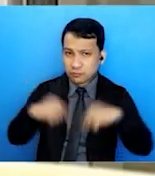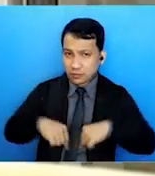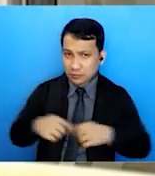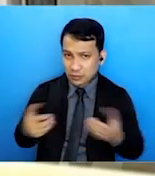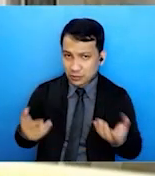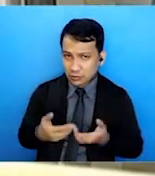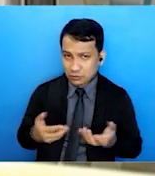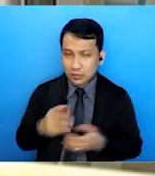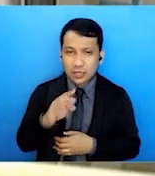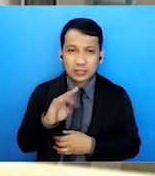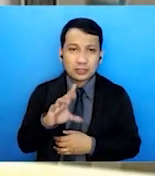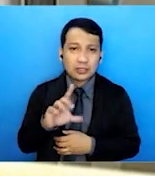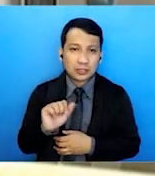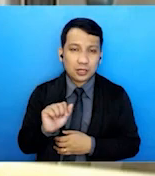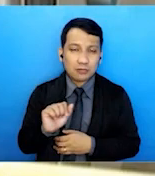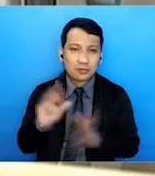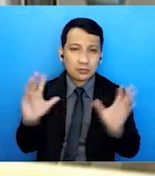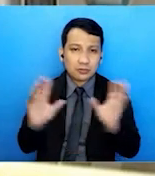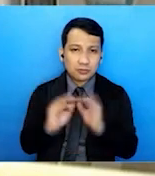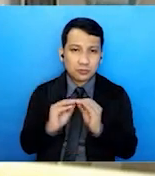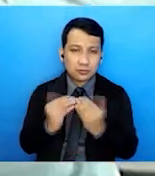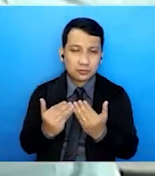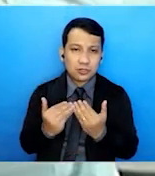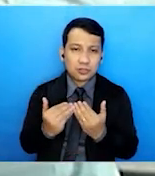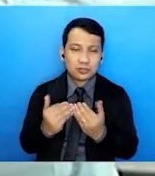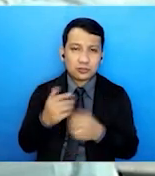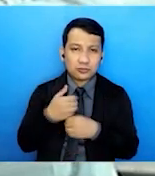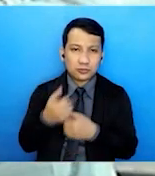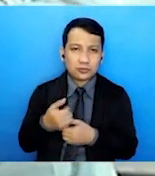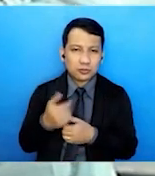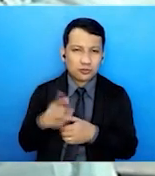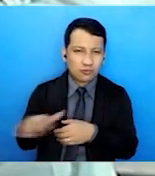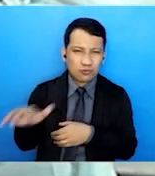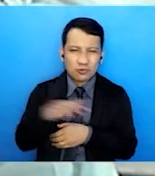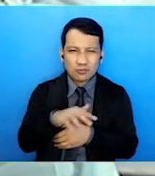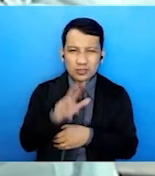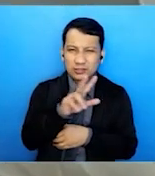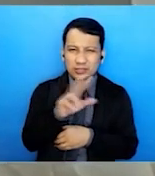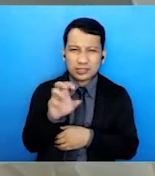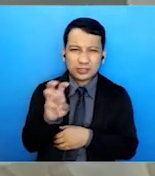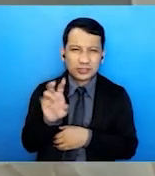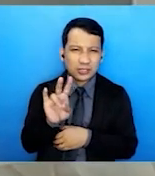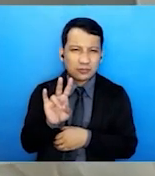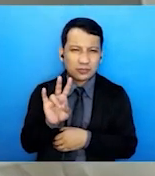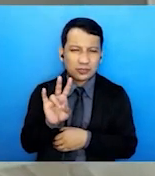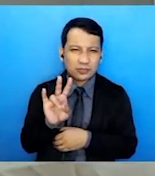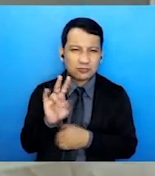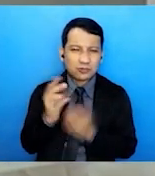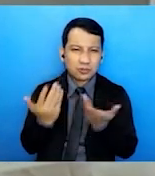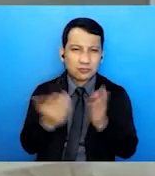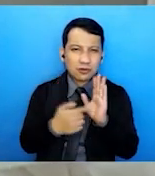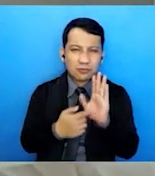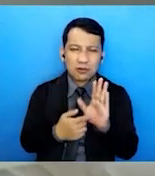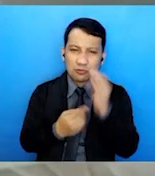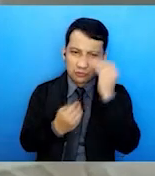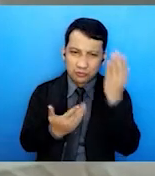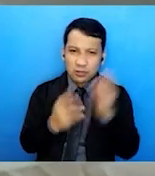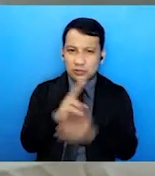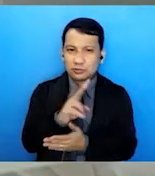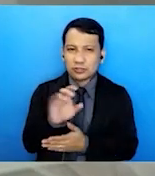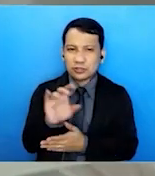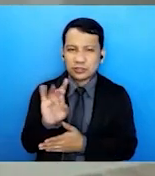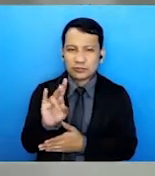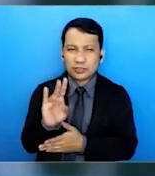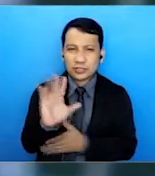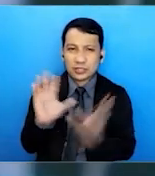variant. Sa huling batch naman ng whole genome sequencing mula sa 367 positive samples, 279